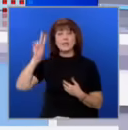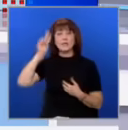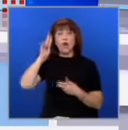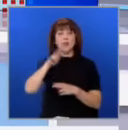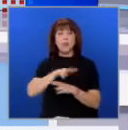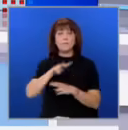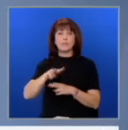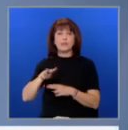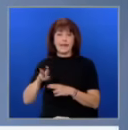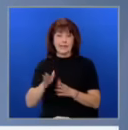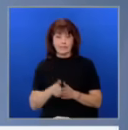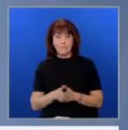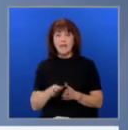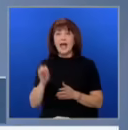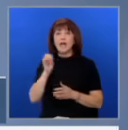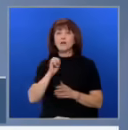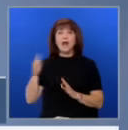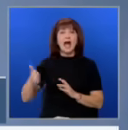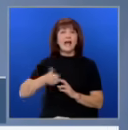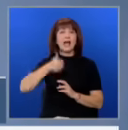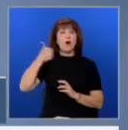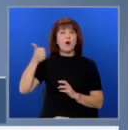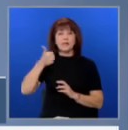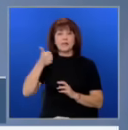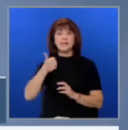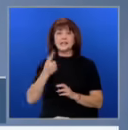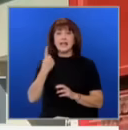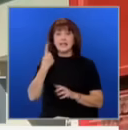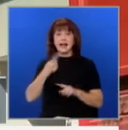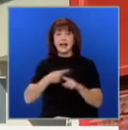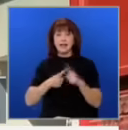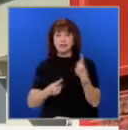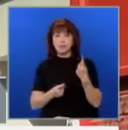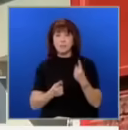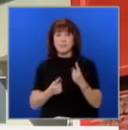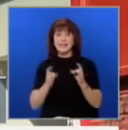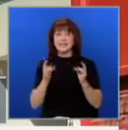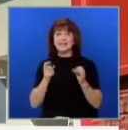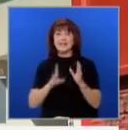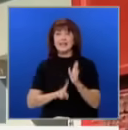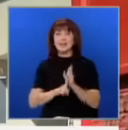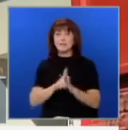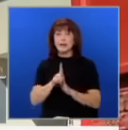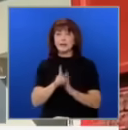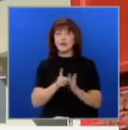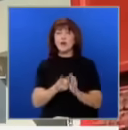на климата Коперник. Европейските рекорди надминаха с градус и половина средните температури от периода